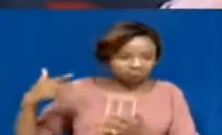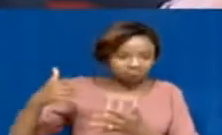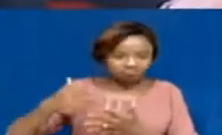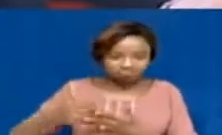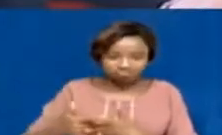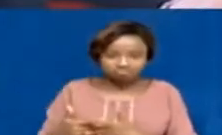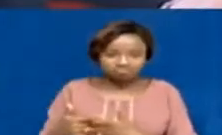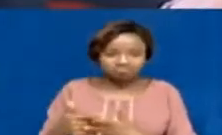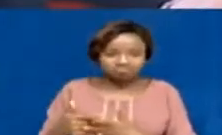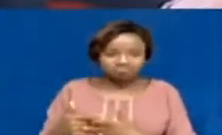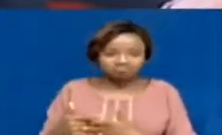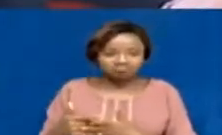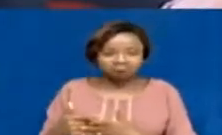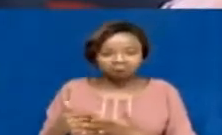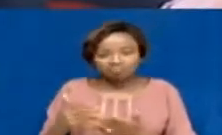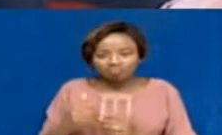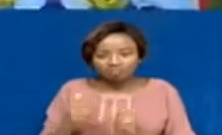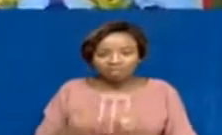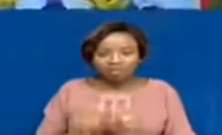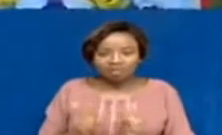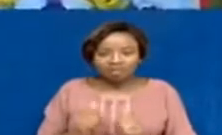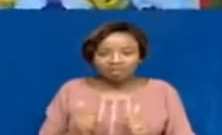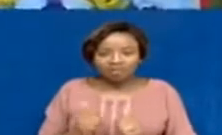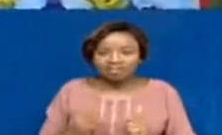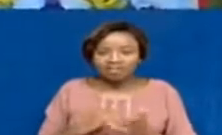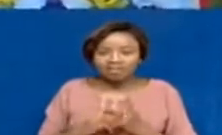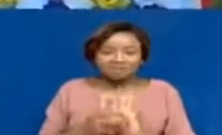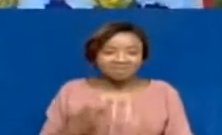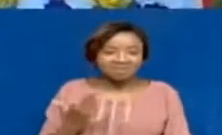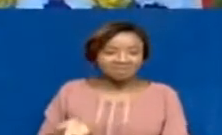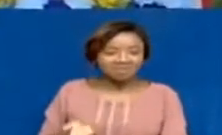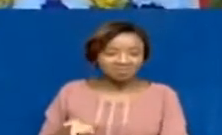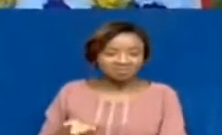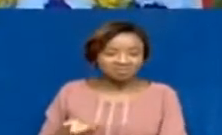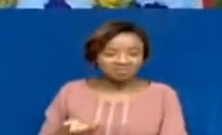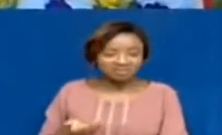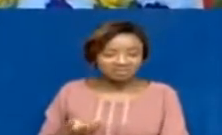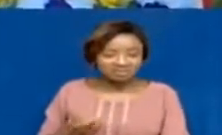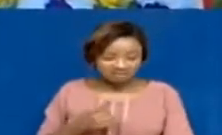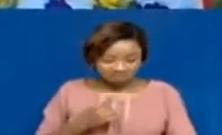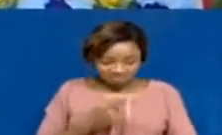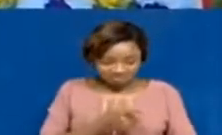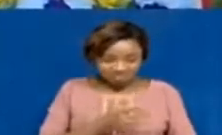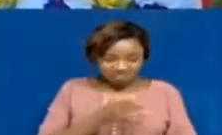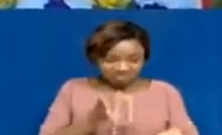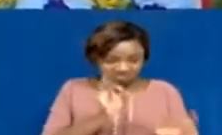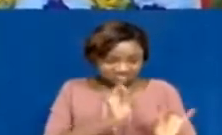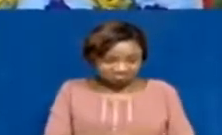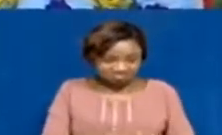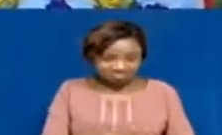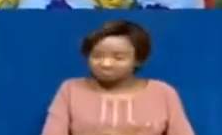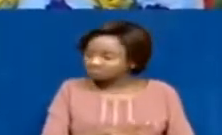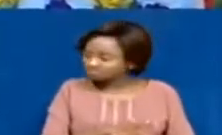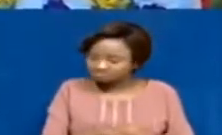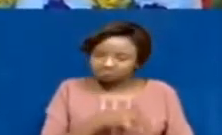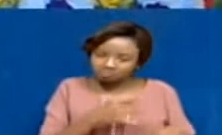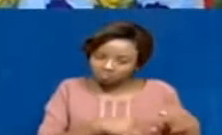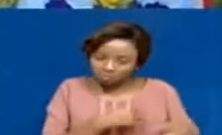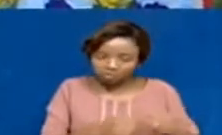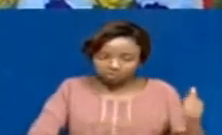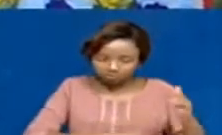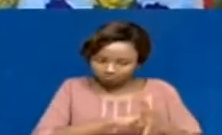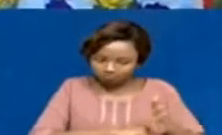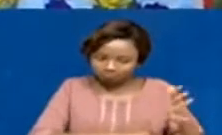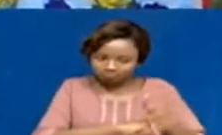haijaisha, kwa sababu mzee amepumzika na tutaendelea kuwa pamoja, na tuko